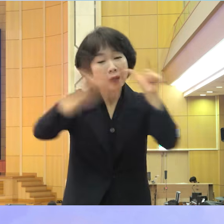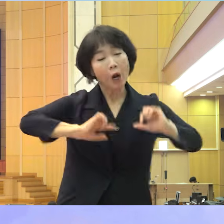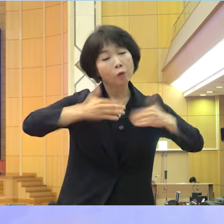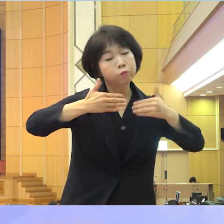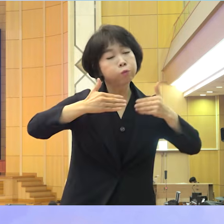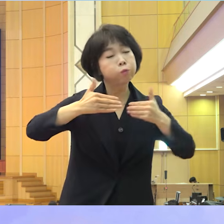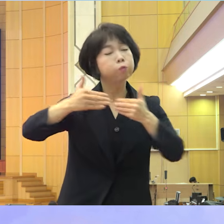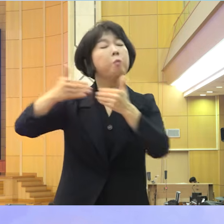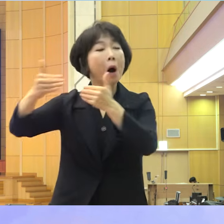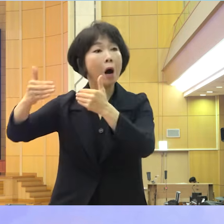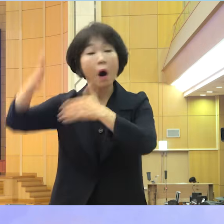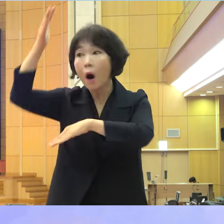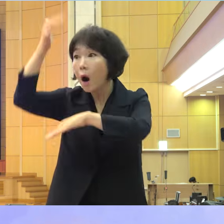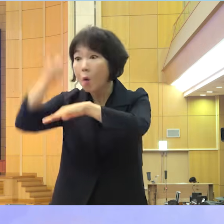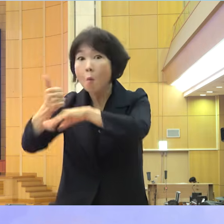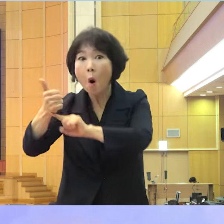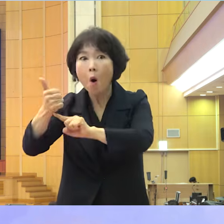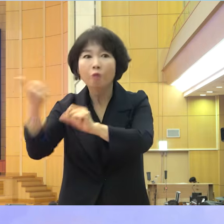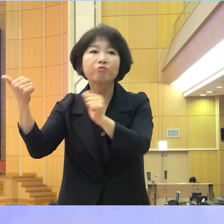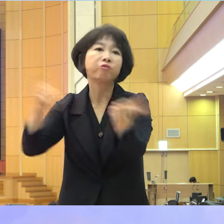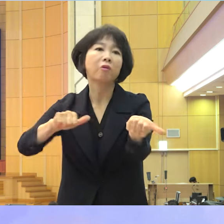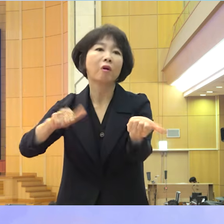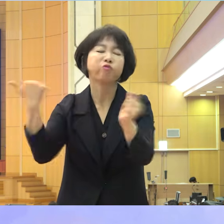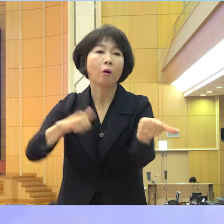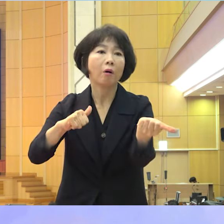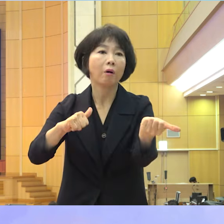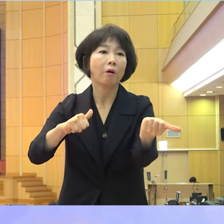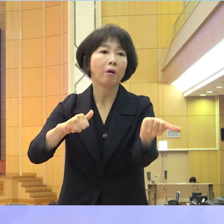살다가 죽는다라고 하는 건 똑같습니다.